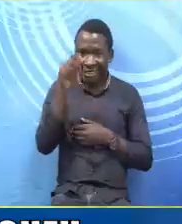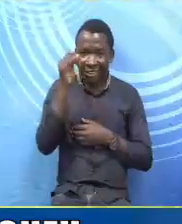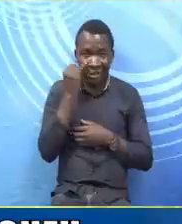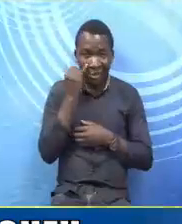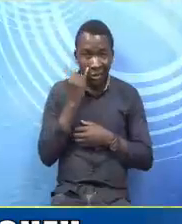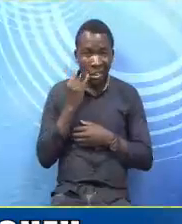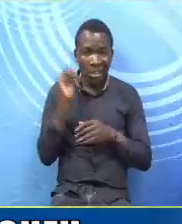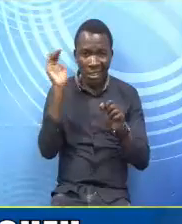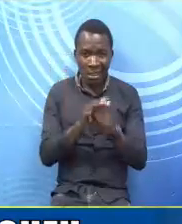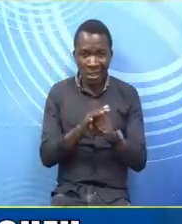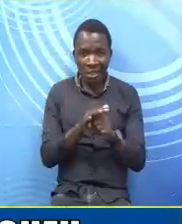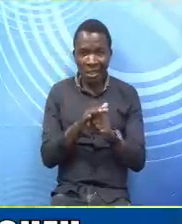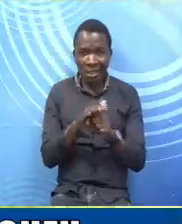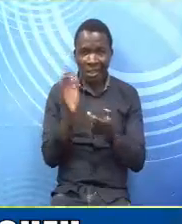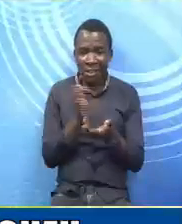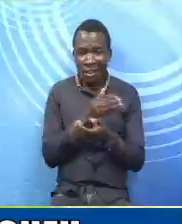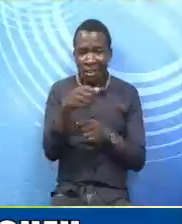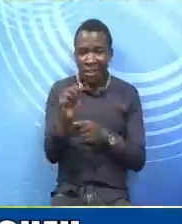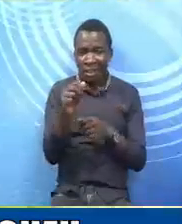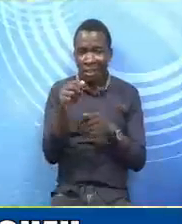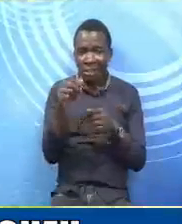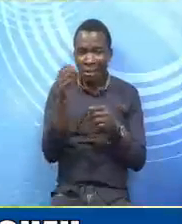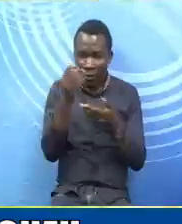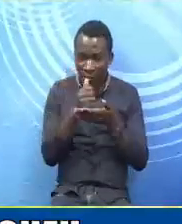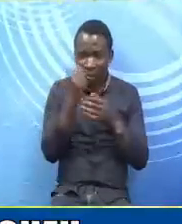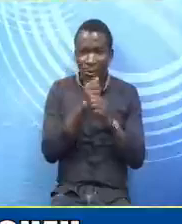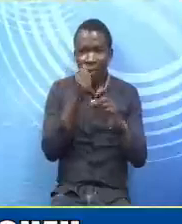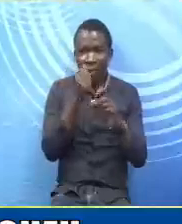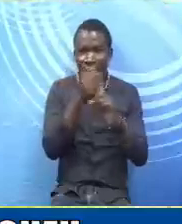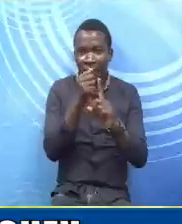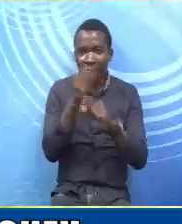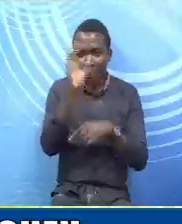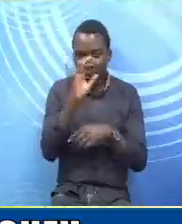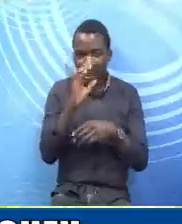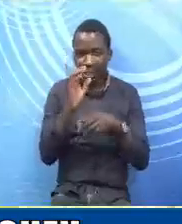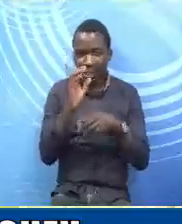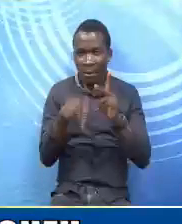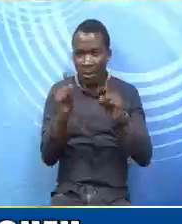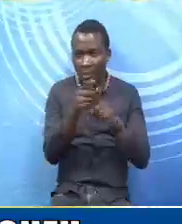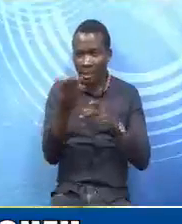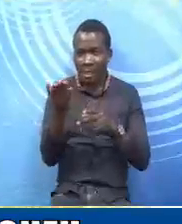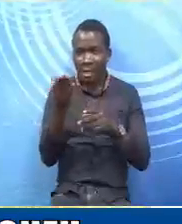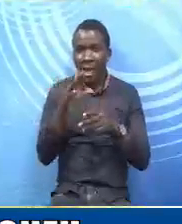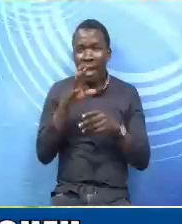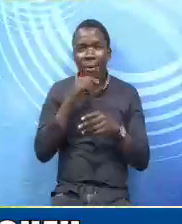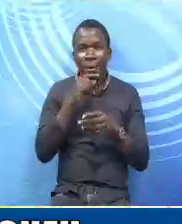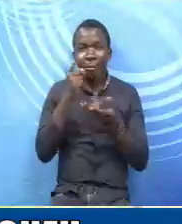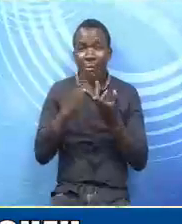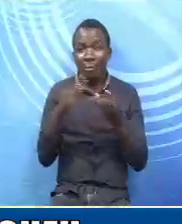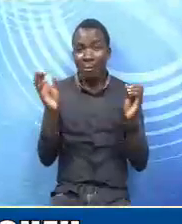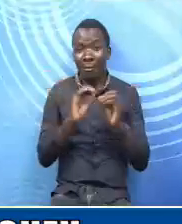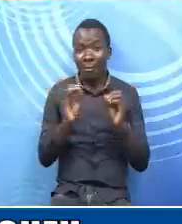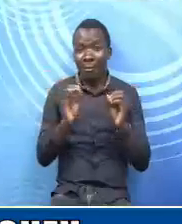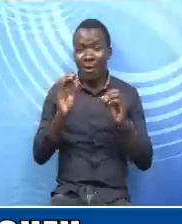babana ibintu babyo ahubwo mudukore bivugitse mudushakire abana abo bantu abasore badafite abagore cyangwa abo bantu